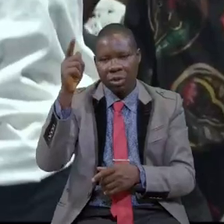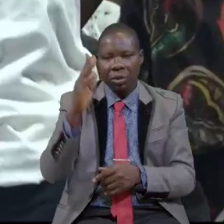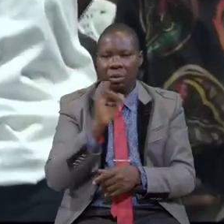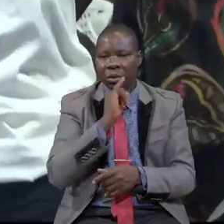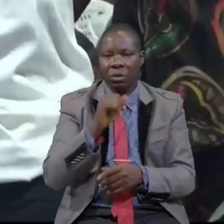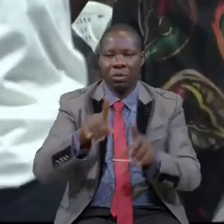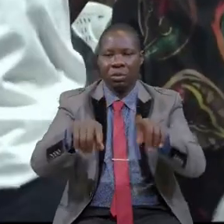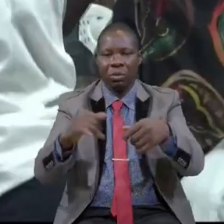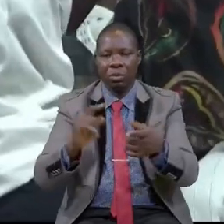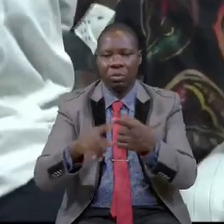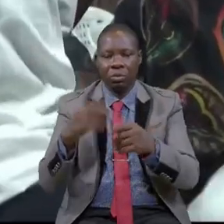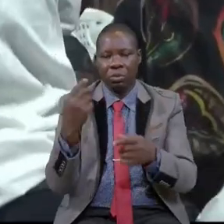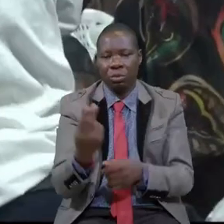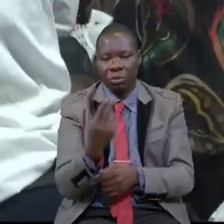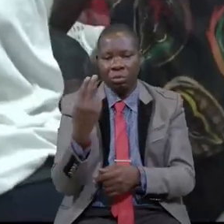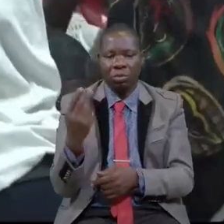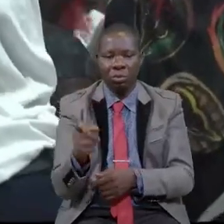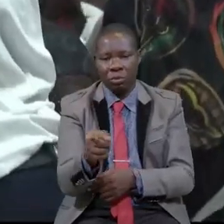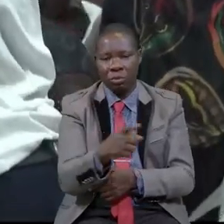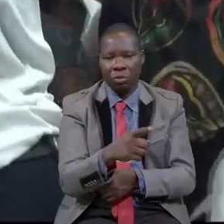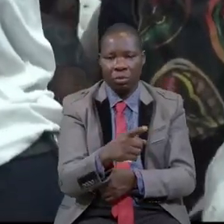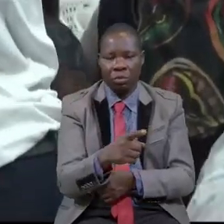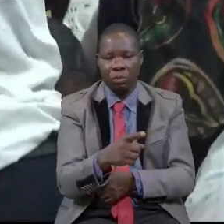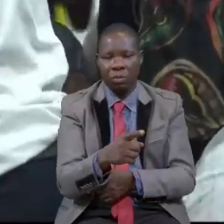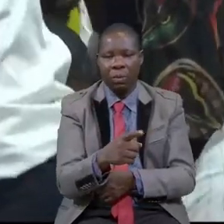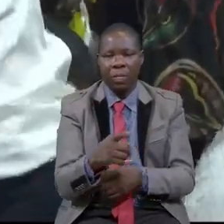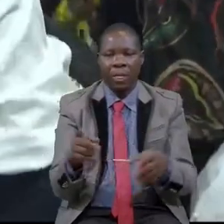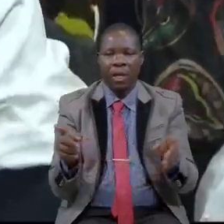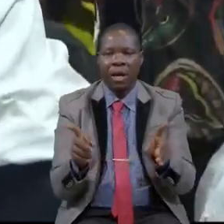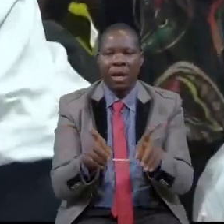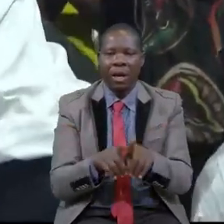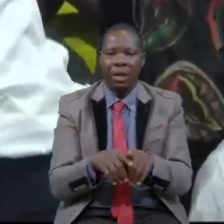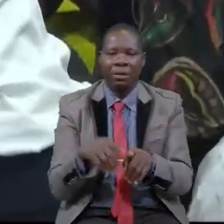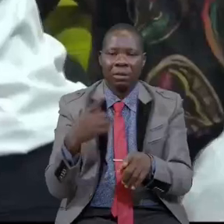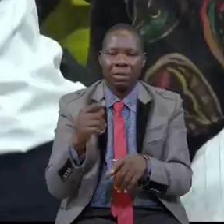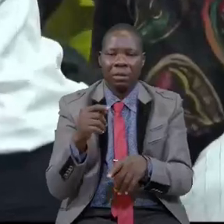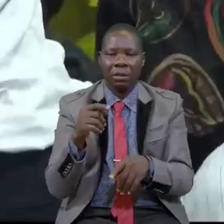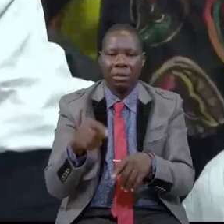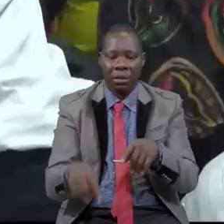Parce que Dieu veut vous utiliser pour les aider.